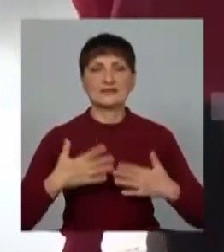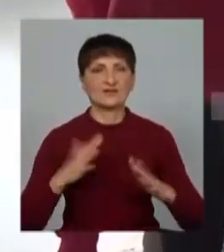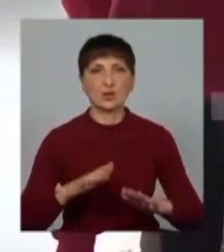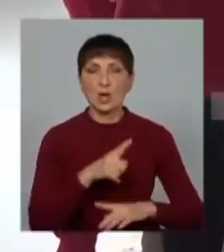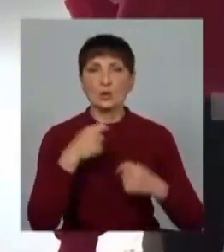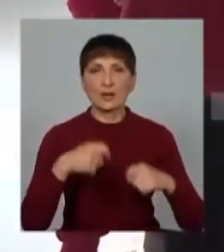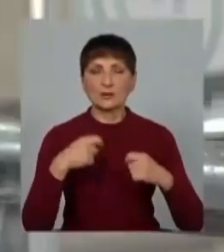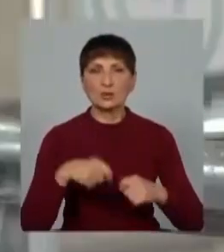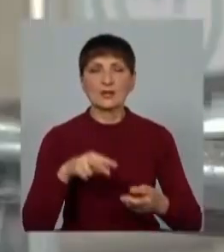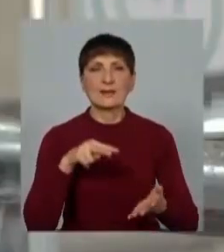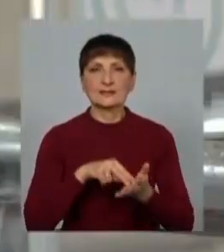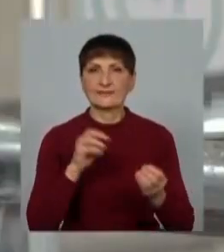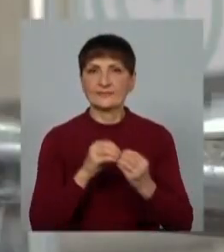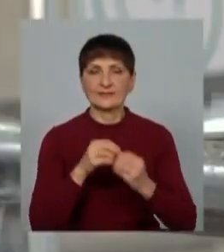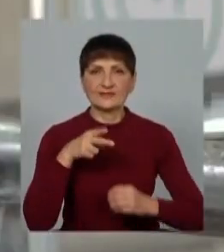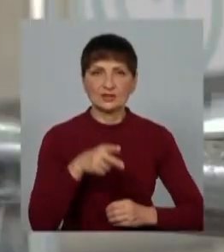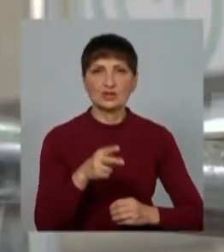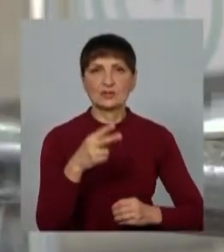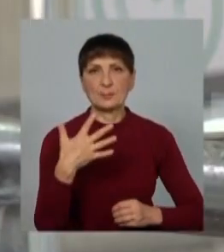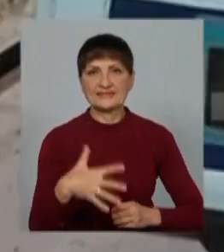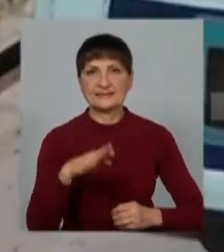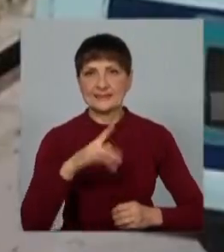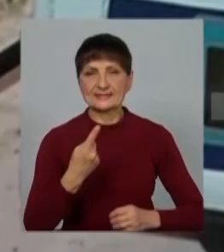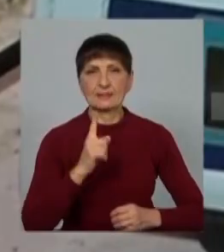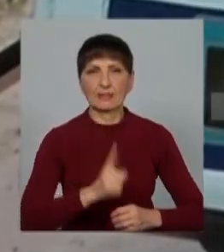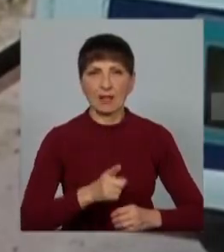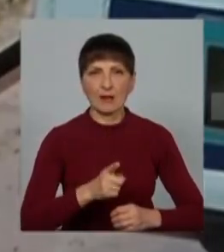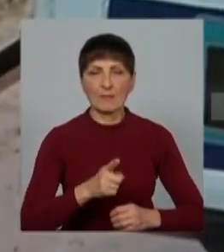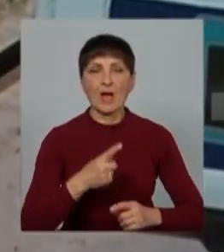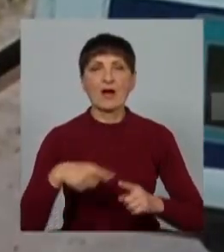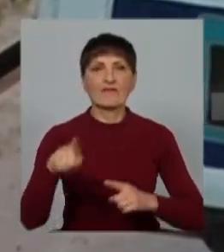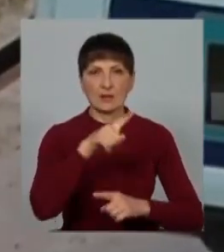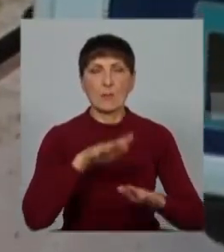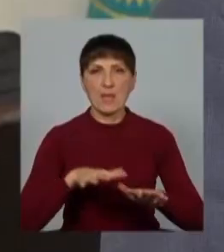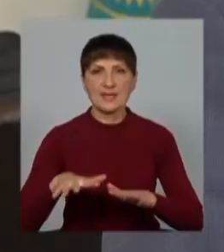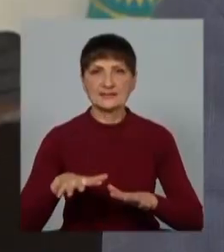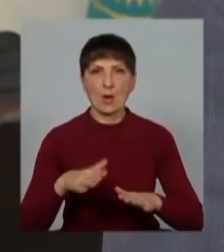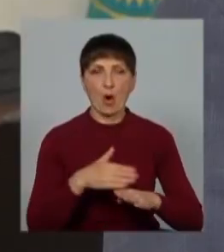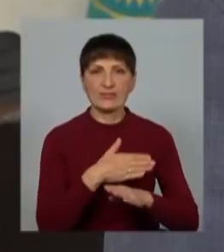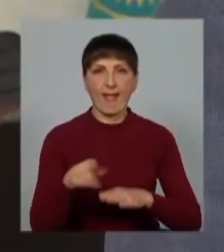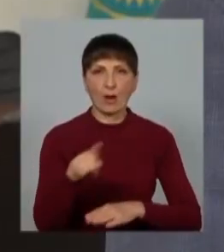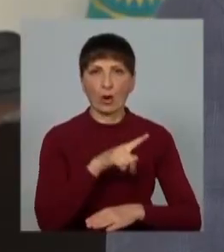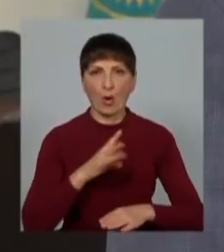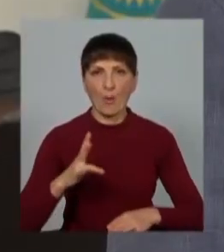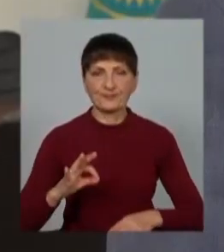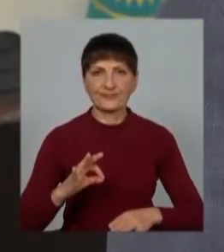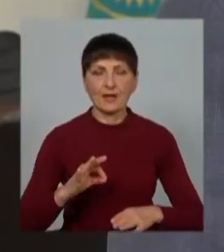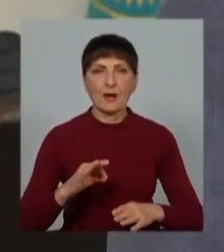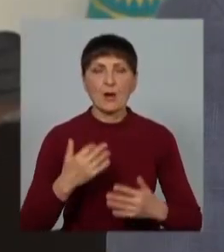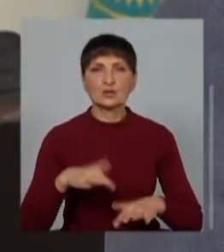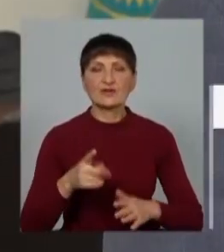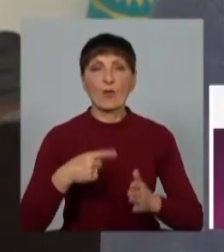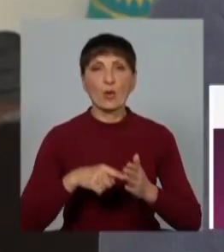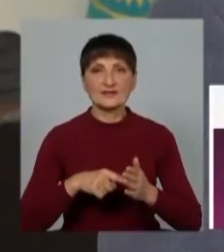Ее продают по фиксированной стоимости 2050 тенге за килограмм в отдельных торговых точках. Стабилизационный фонд города Алматы выделен